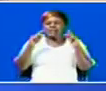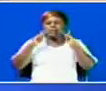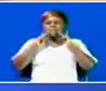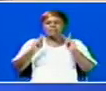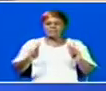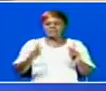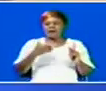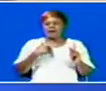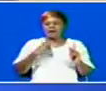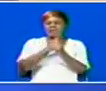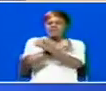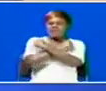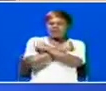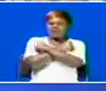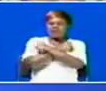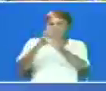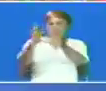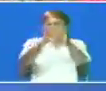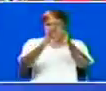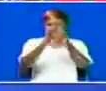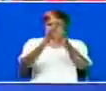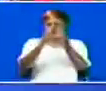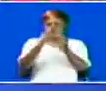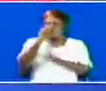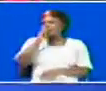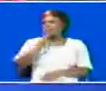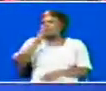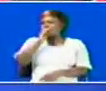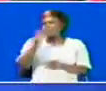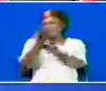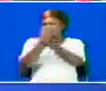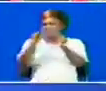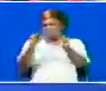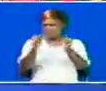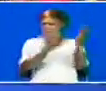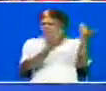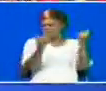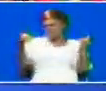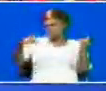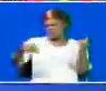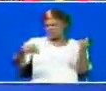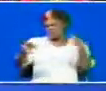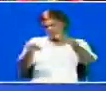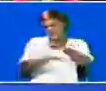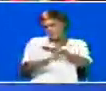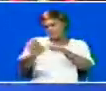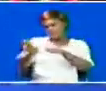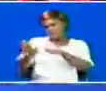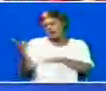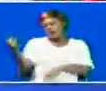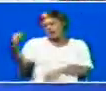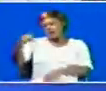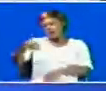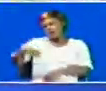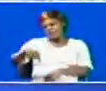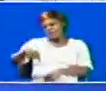peace, love, and solidarity. Ingawa Rais wa Tanzania John Pombe Magufuli alitarajiwa kuwepo, ni naibu wake Samia Suluhu Hassan